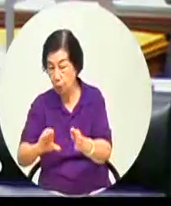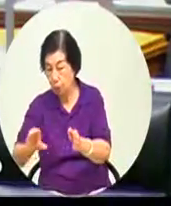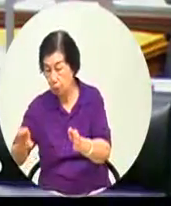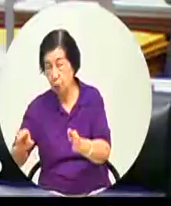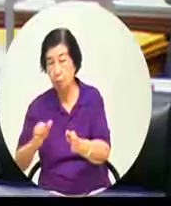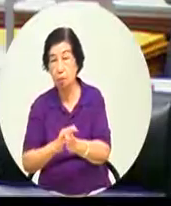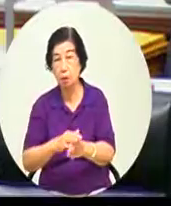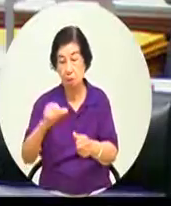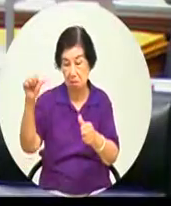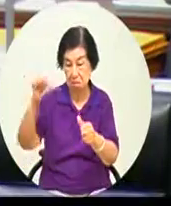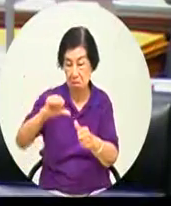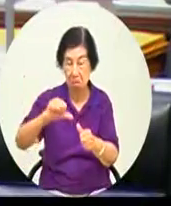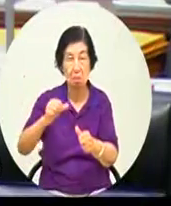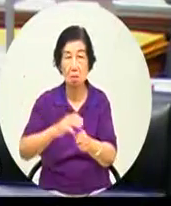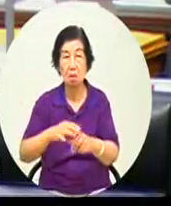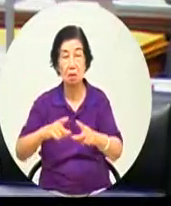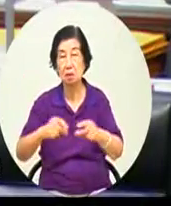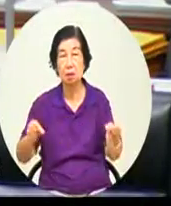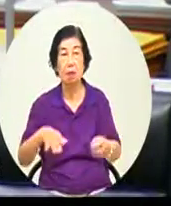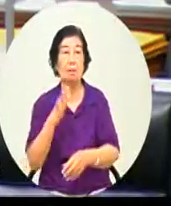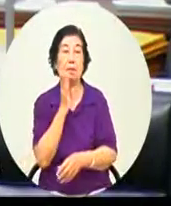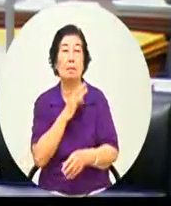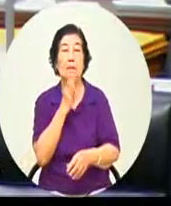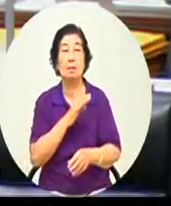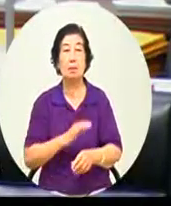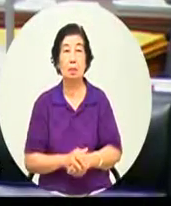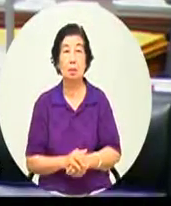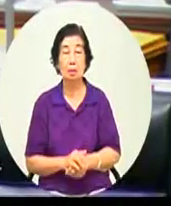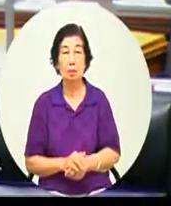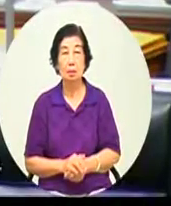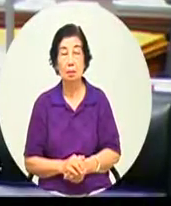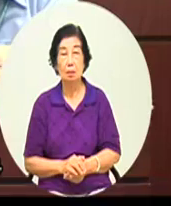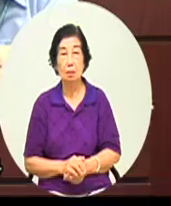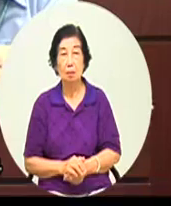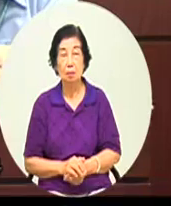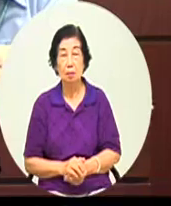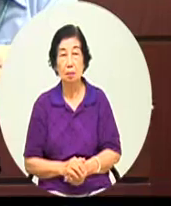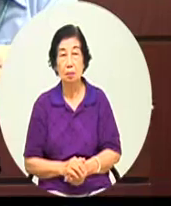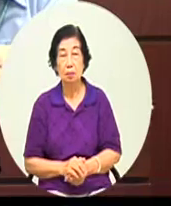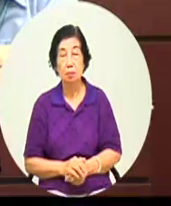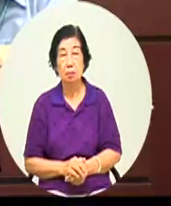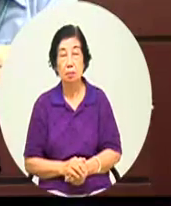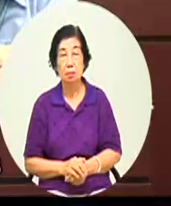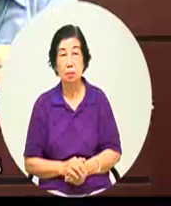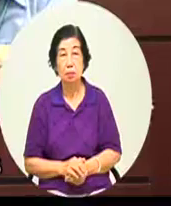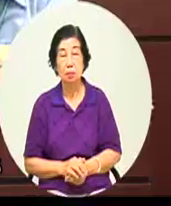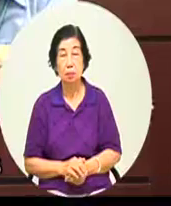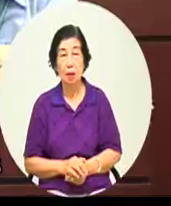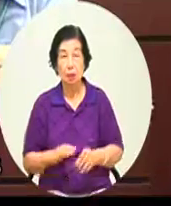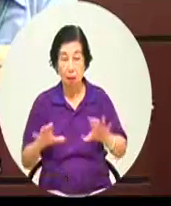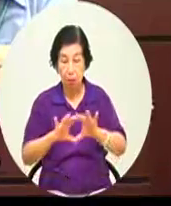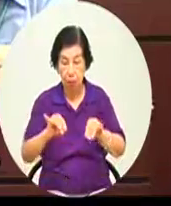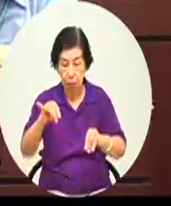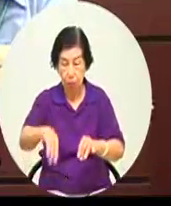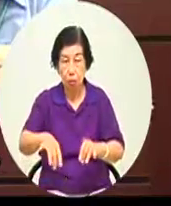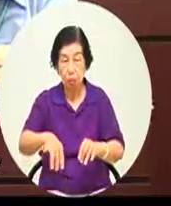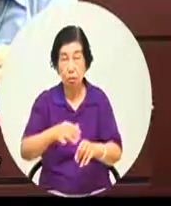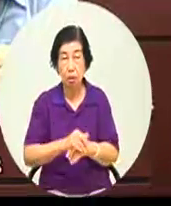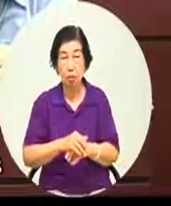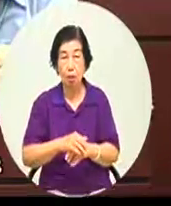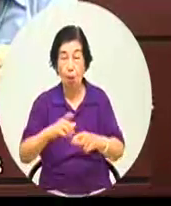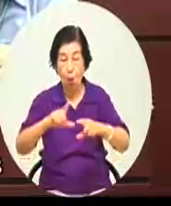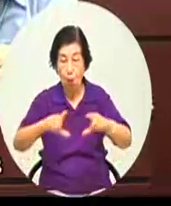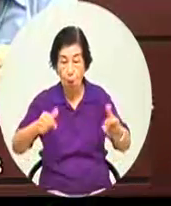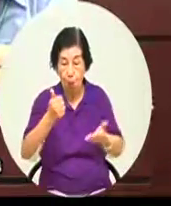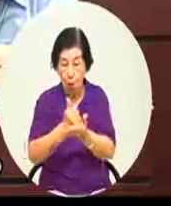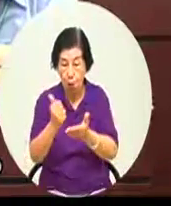样啊，重罚啦，但是也没有结果。你可不 可 以讲重点？ 这个应该就是当地区一定有大货车停车